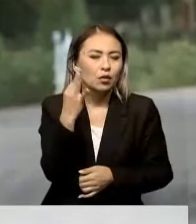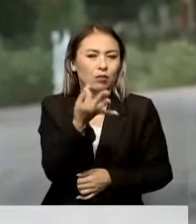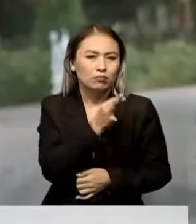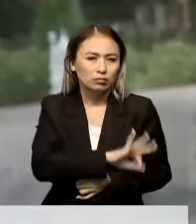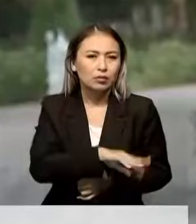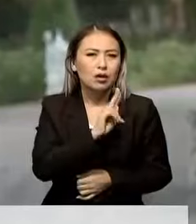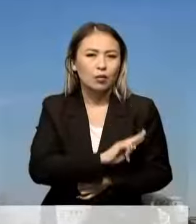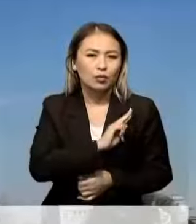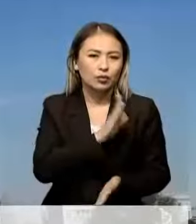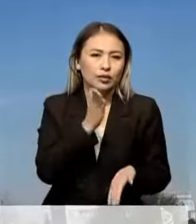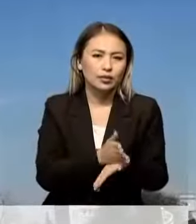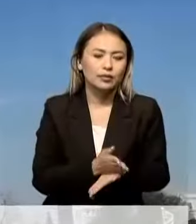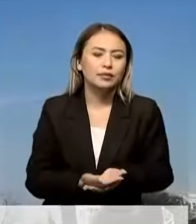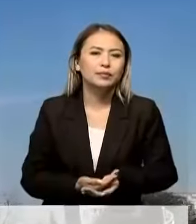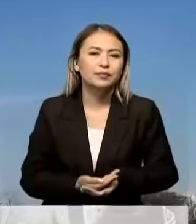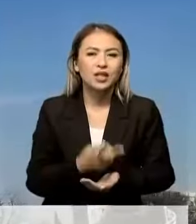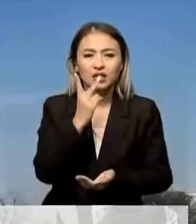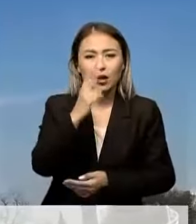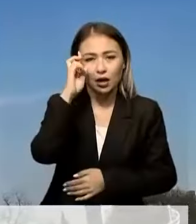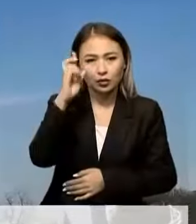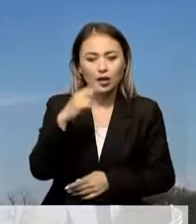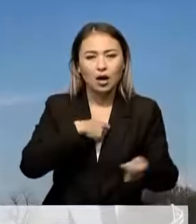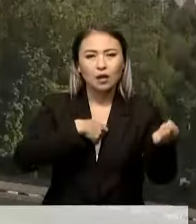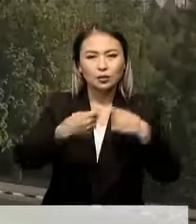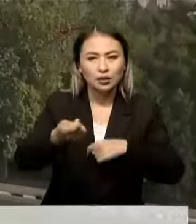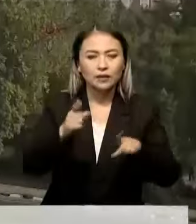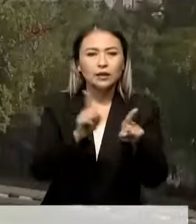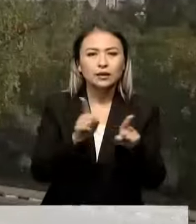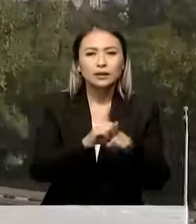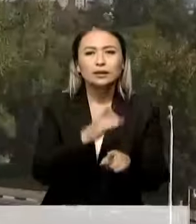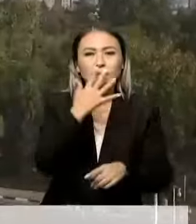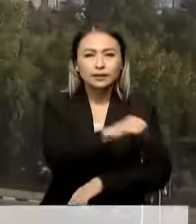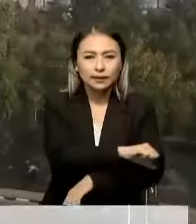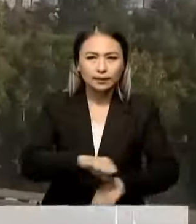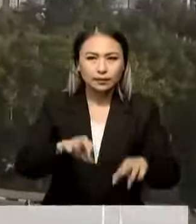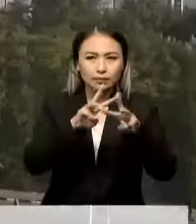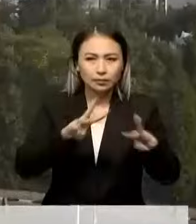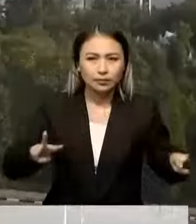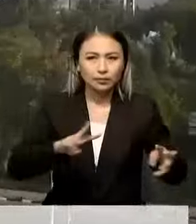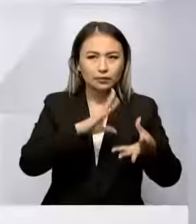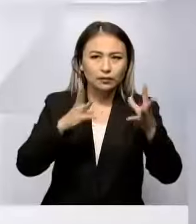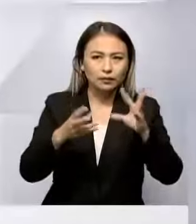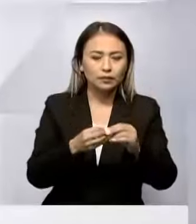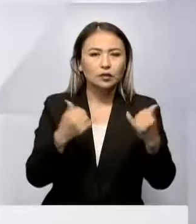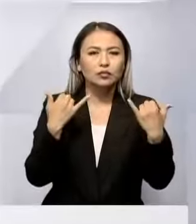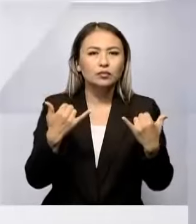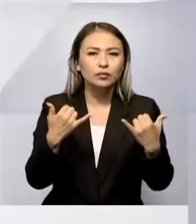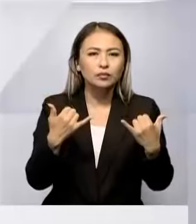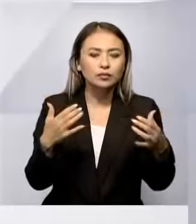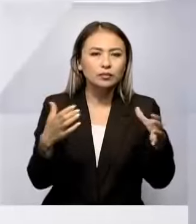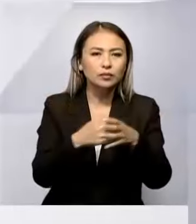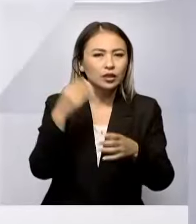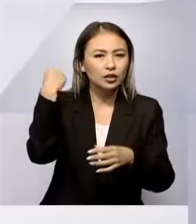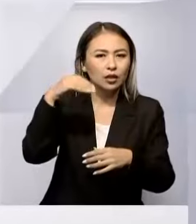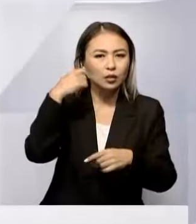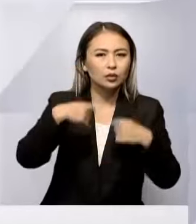істеп жатқандарын білеміз. Екі ел арасындағы алыс-беріске келсек, сыртқы істер министрлігі келтірген ресми сандар былай. Қазақстан мен Тәжікстан арасындағы